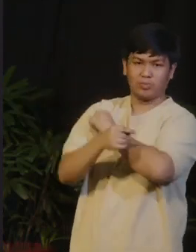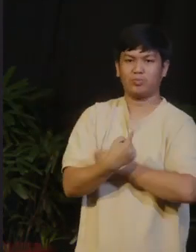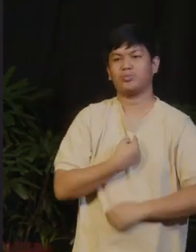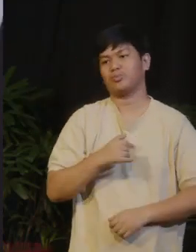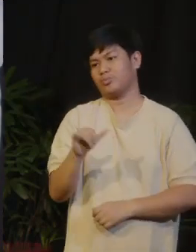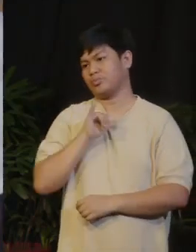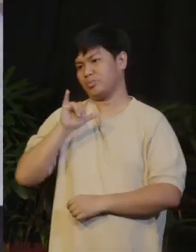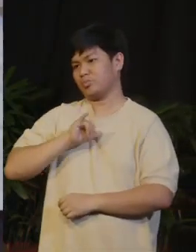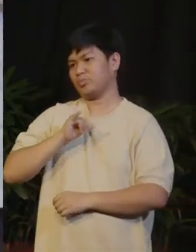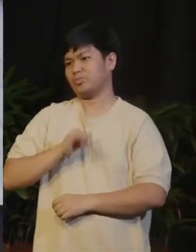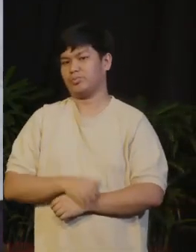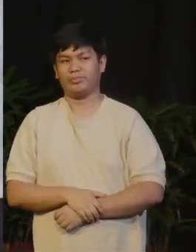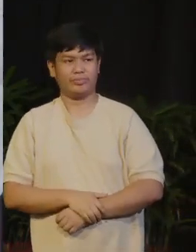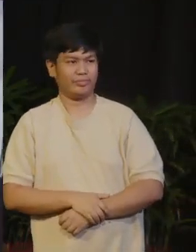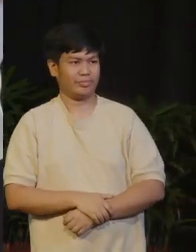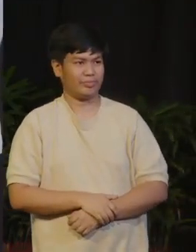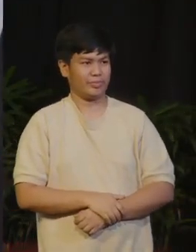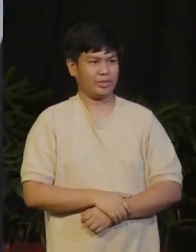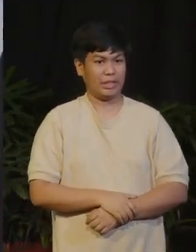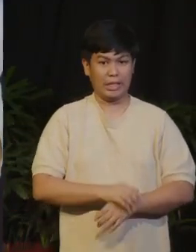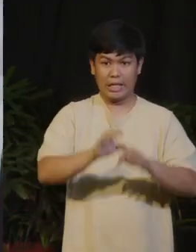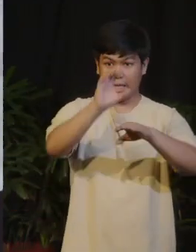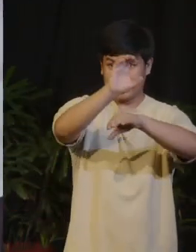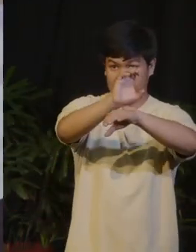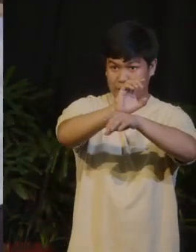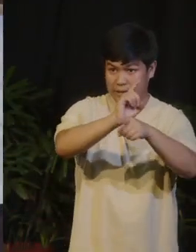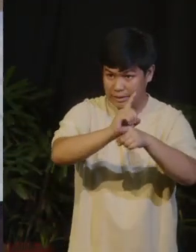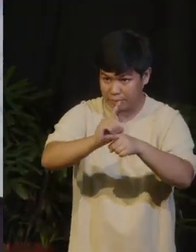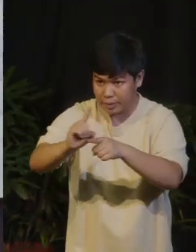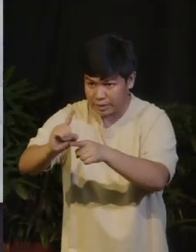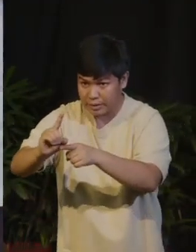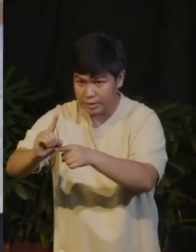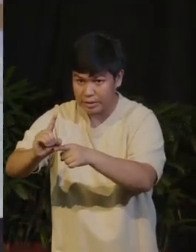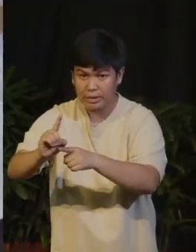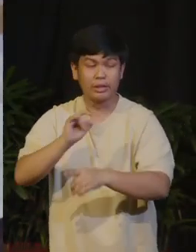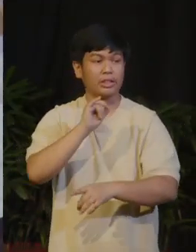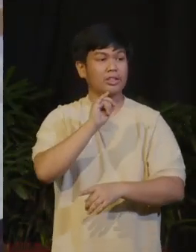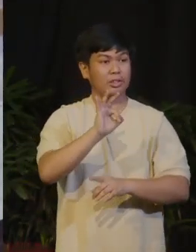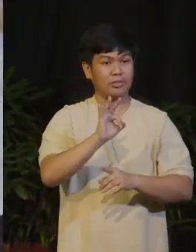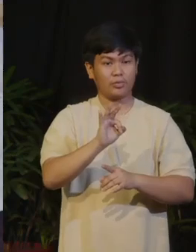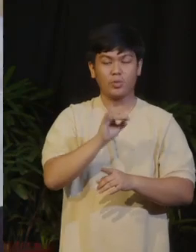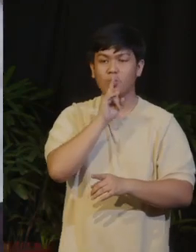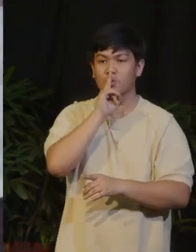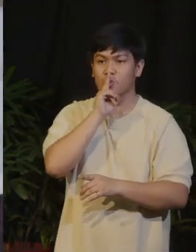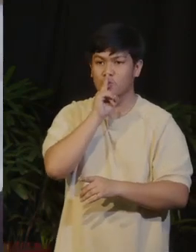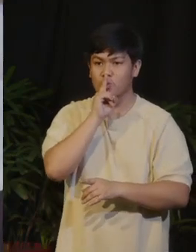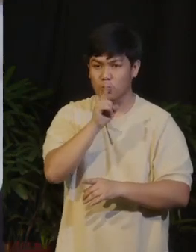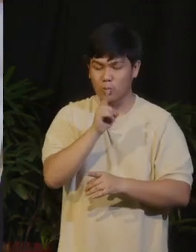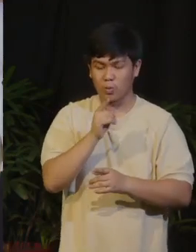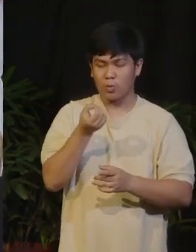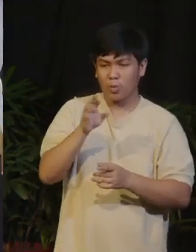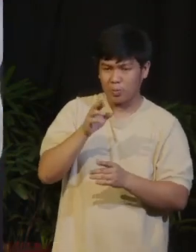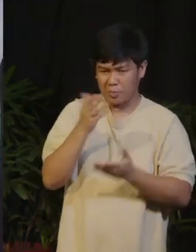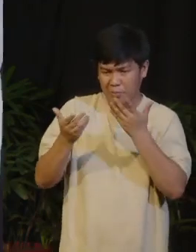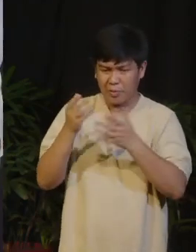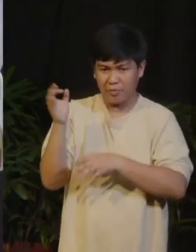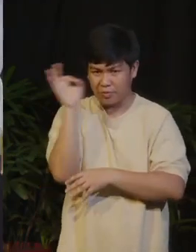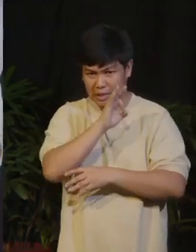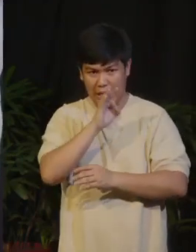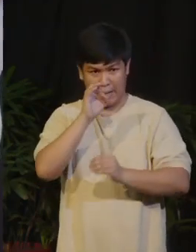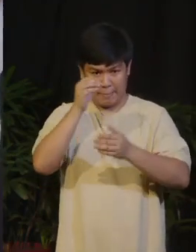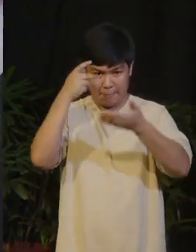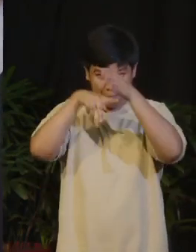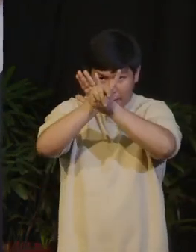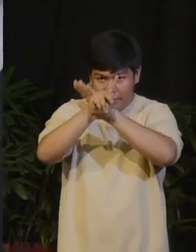kapwa para sa purpose ng halimbawa church discipline o para malaman natin kung sila'y huwad na o bulahang propeta o sa ating pakikitungo